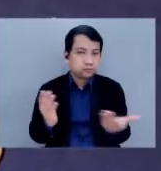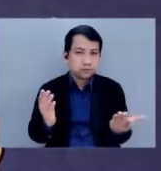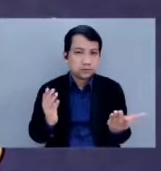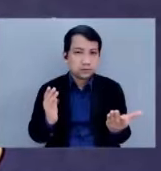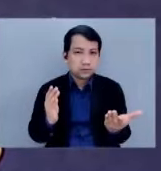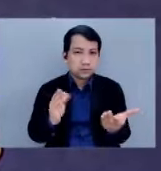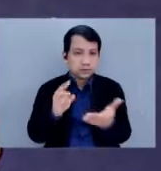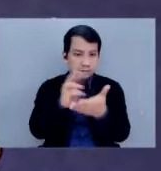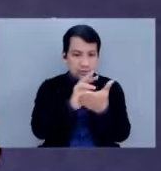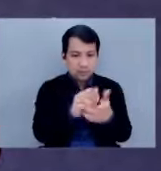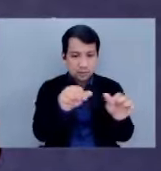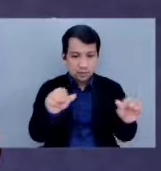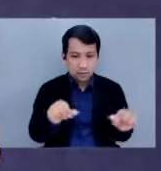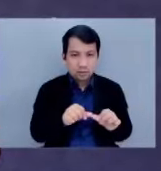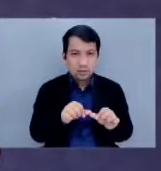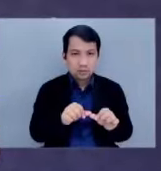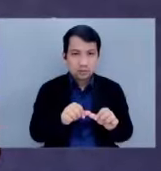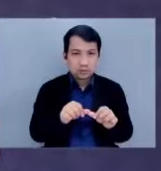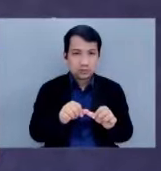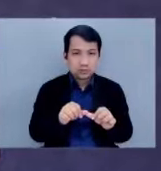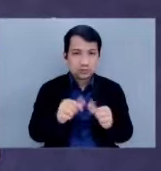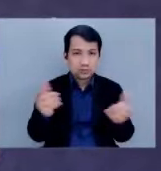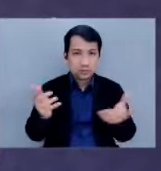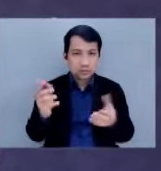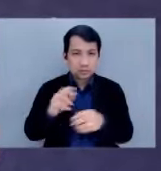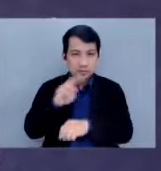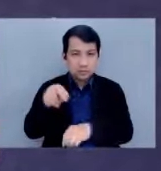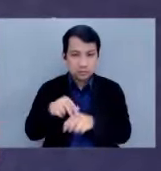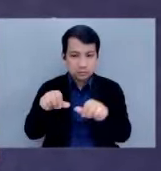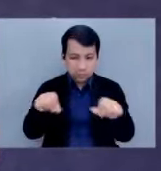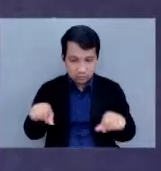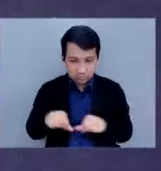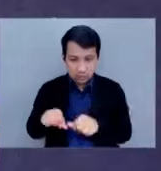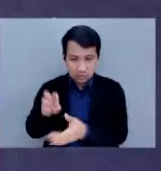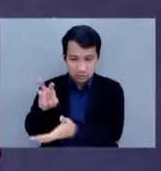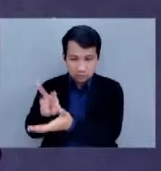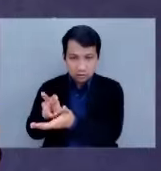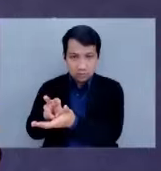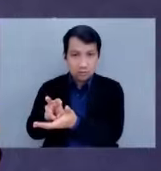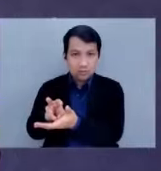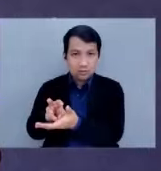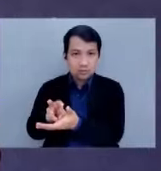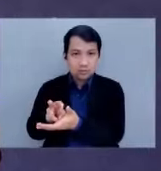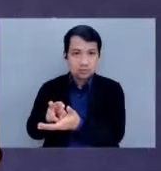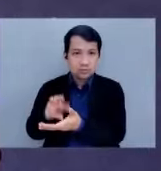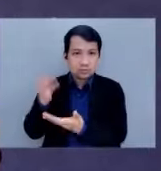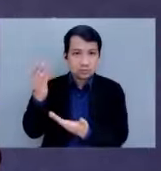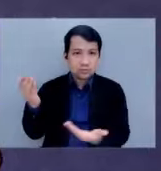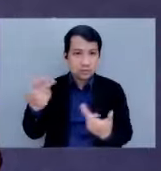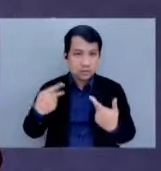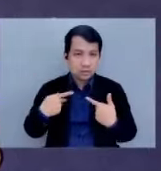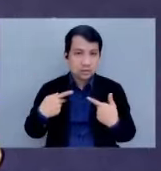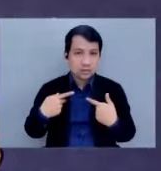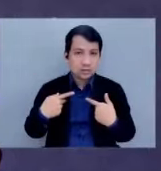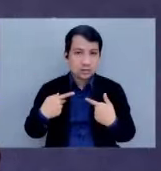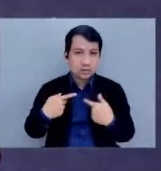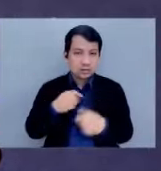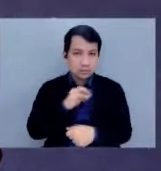our in national security. Areas where bilateral presence is also beneficial